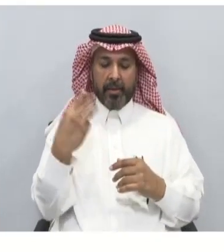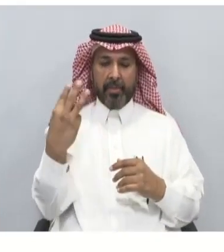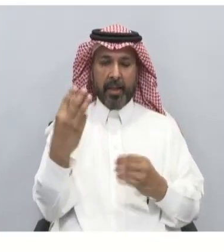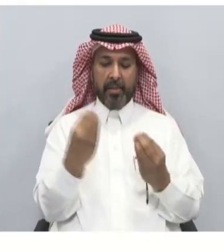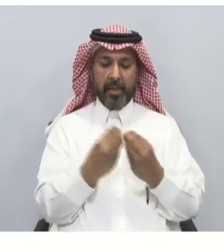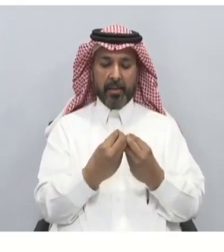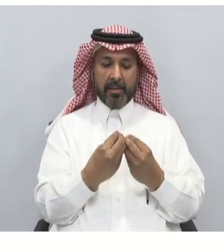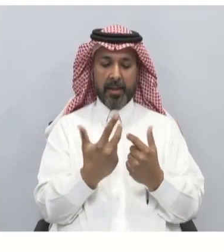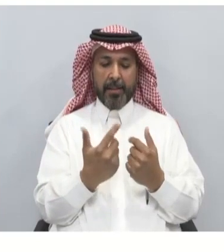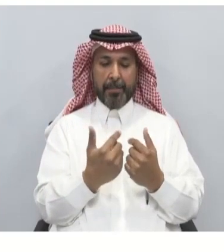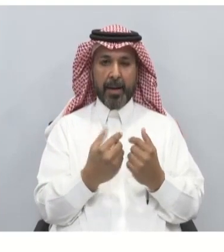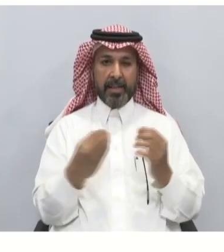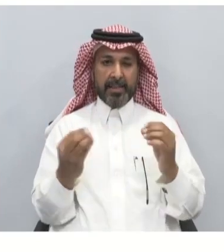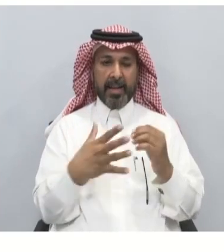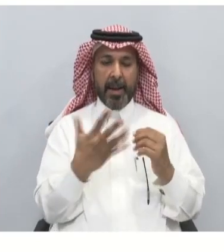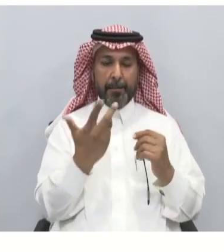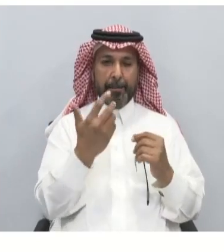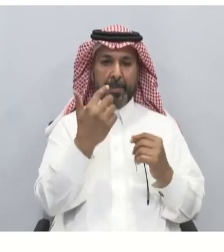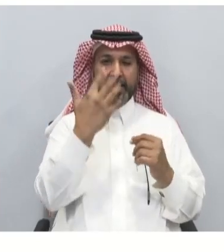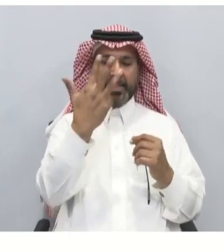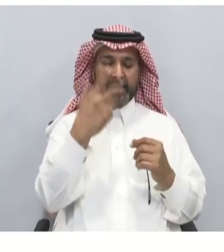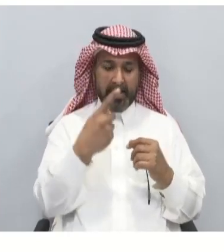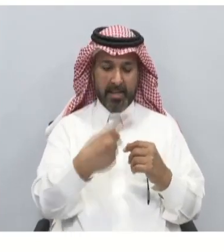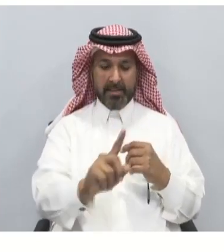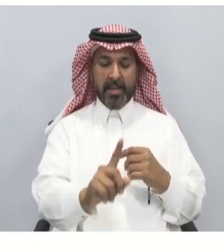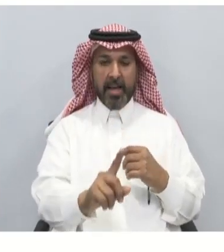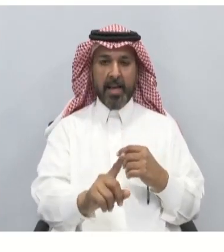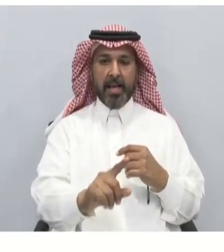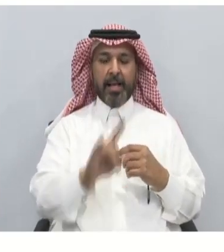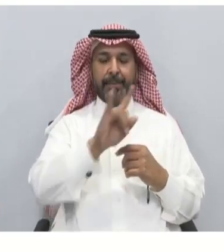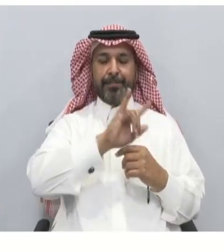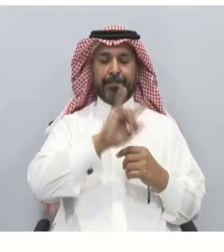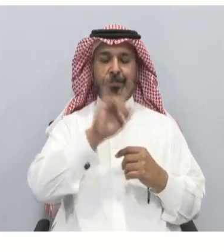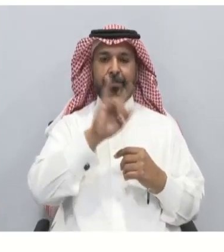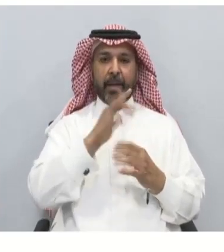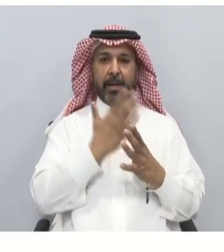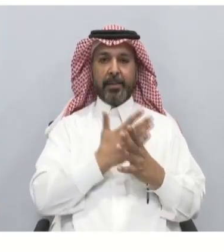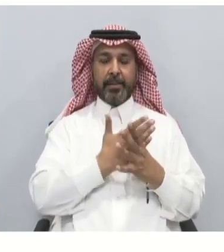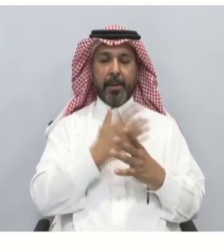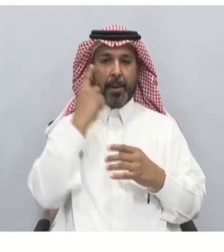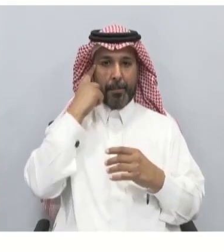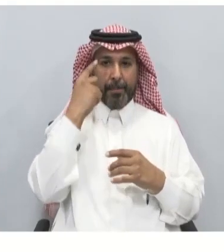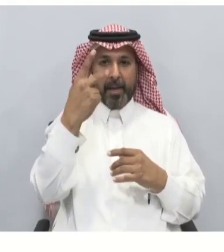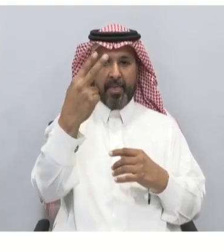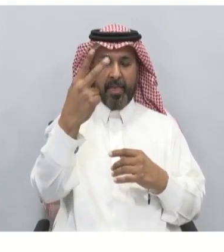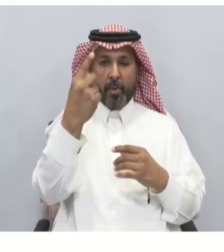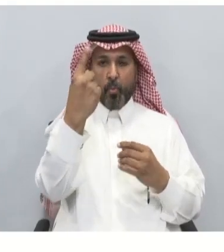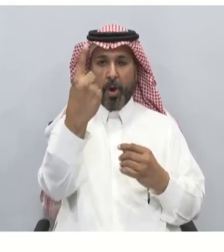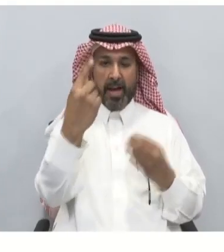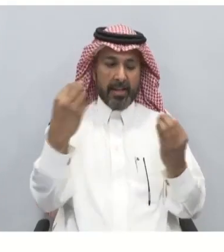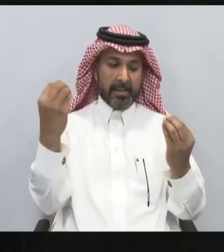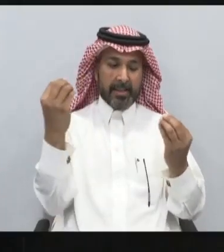والثلاثة أخرجت لنا 9، هل هذه نسميها دالة؟ هذه ليست